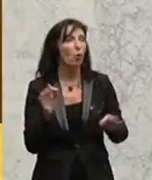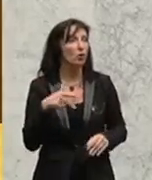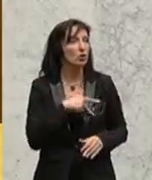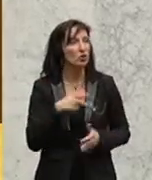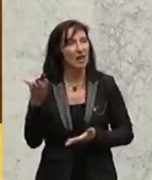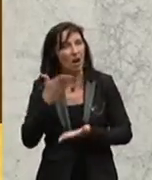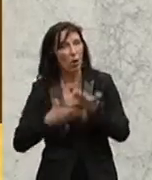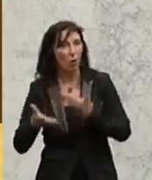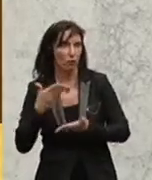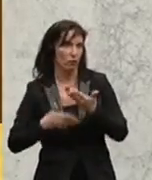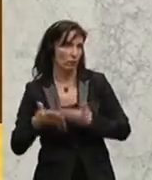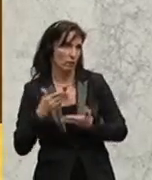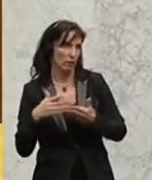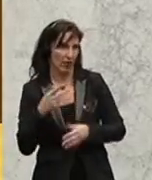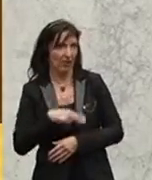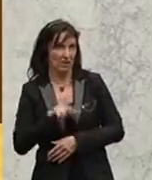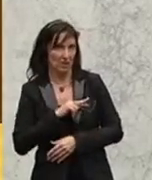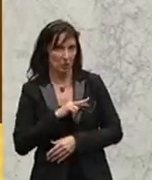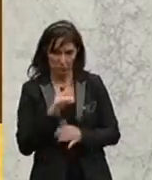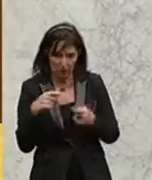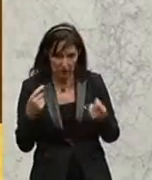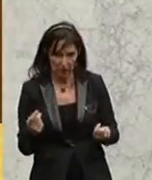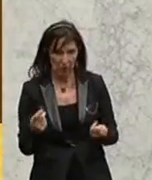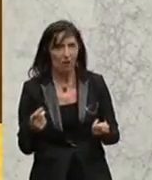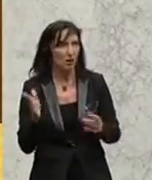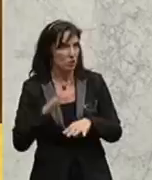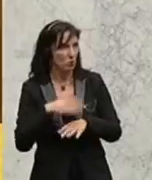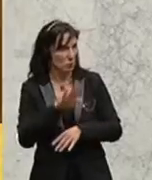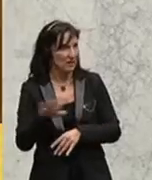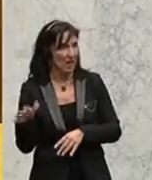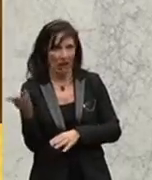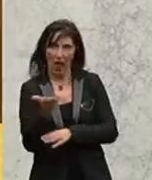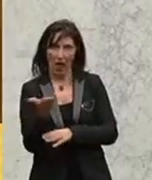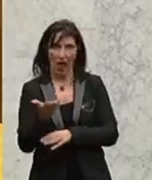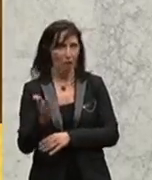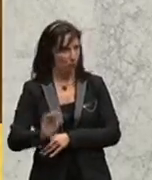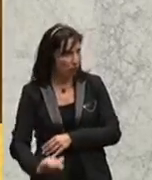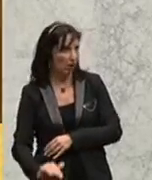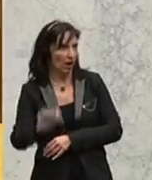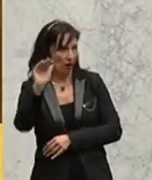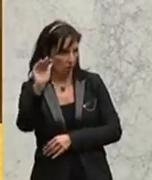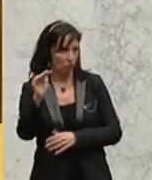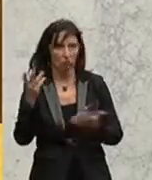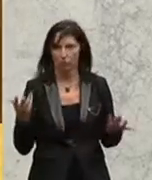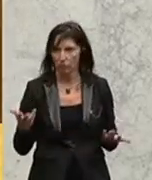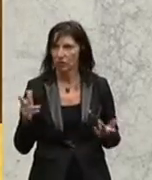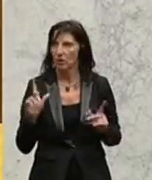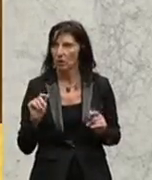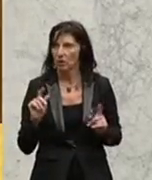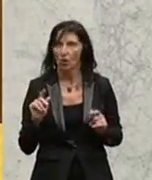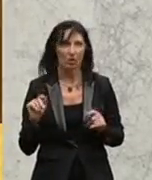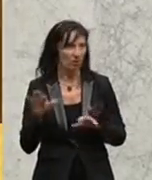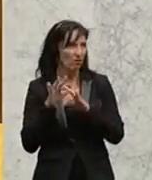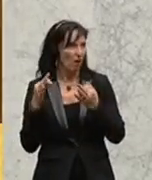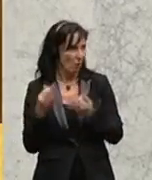sozioökonomische Risiken, die ganz einfach bestehen. Ein Aufwachsen in Armut, die Zugehörigkeit einer sozial armen oder benachteiligten